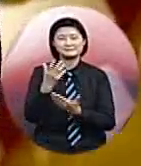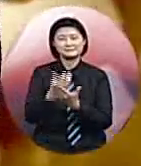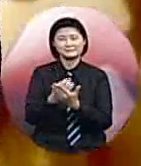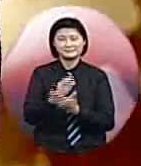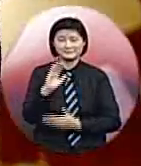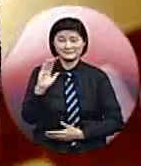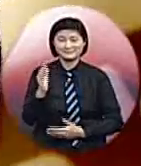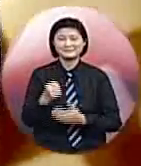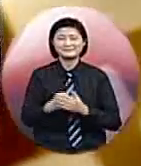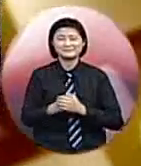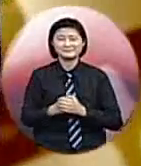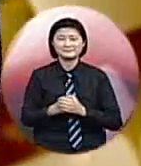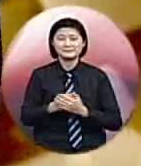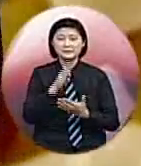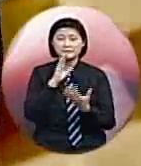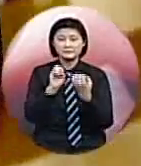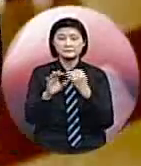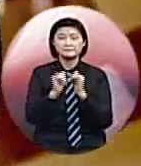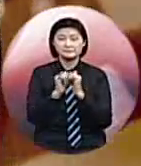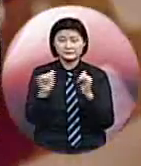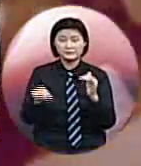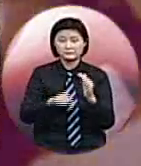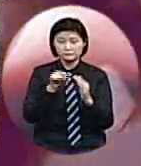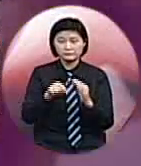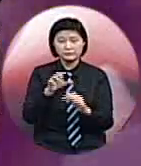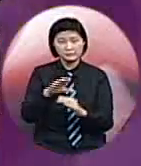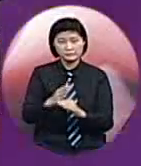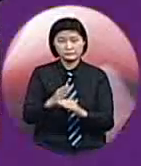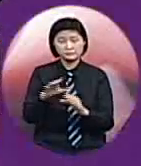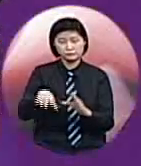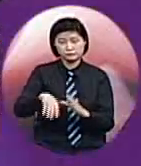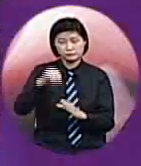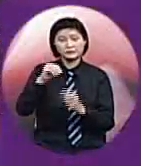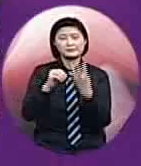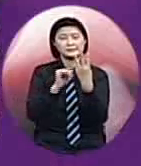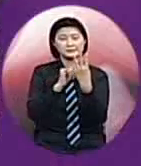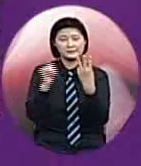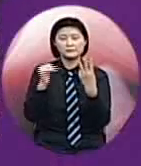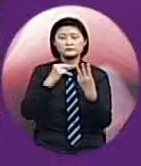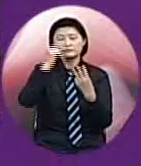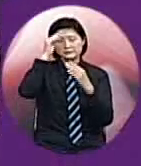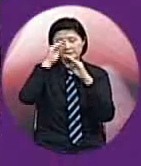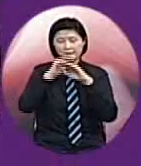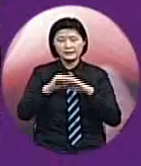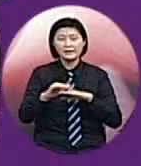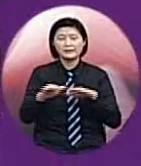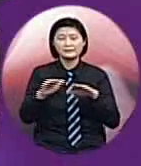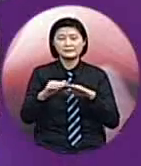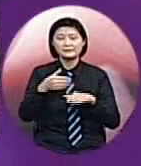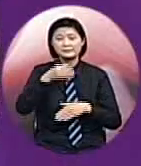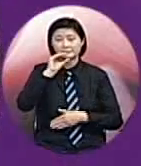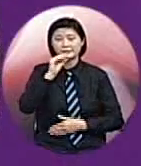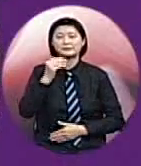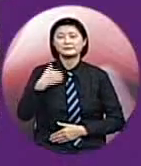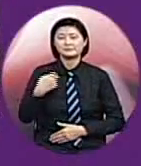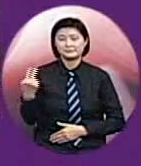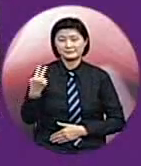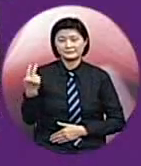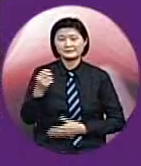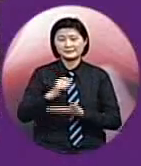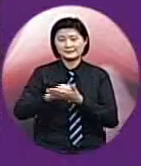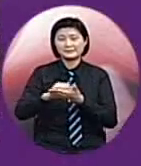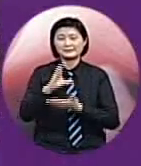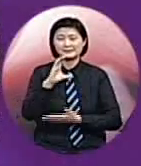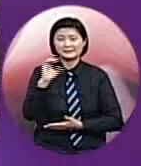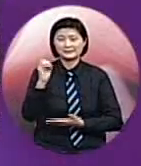다 찍혀서 됩니다. 정답을 맞추신 분께는 뭘 드리죠? 네, 먼저 세 분께는요. 숙취해소 음료하고 또 이부영 씨, 또 길정화